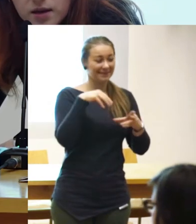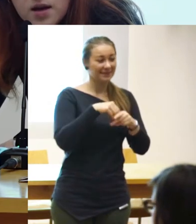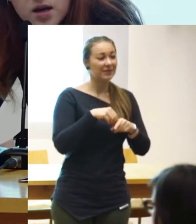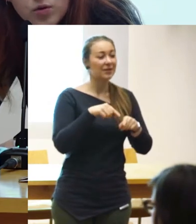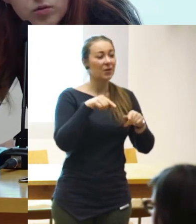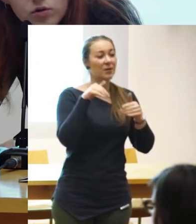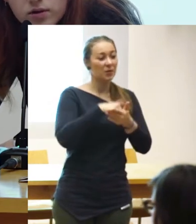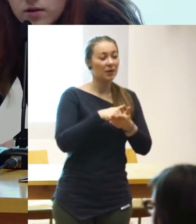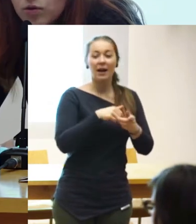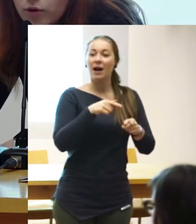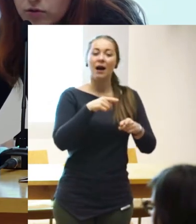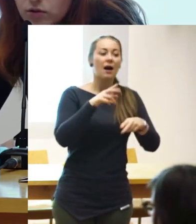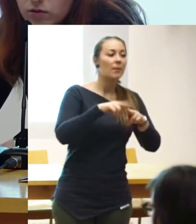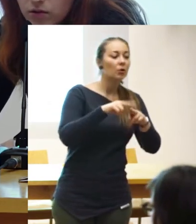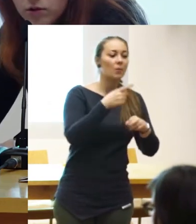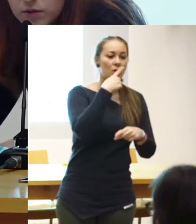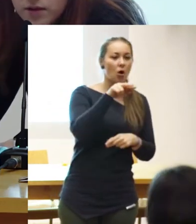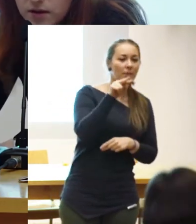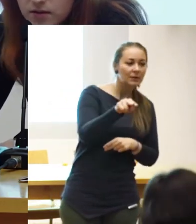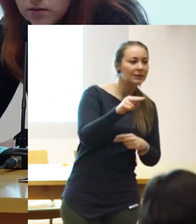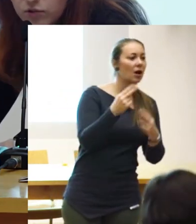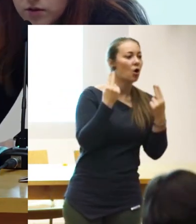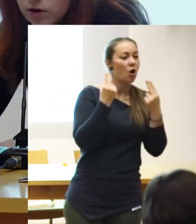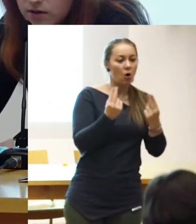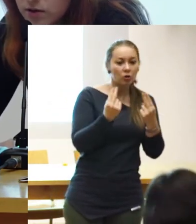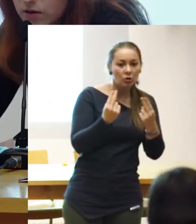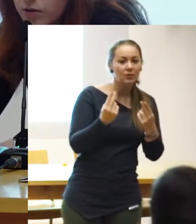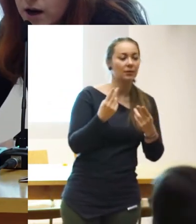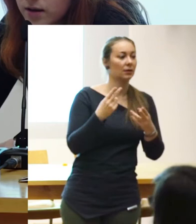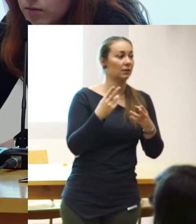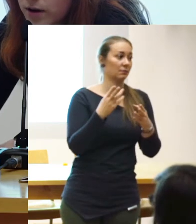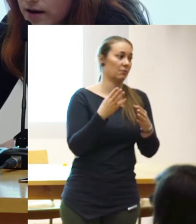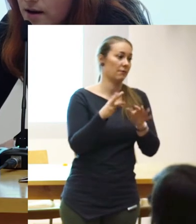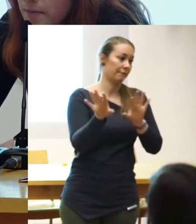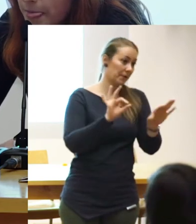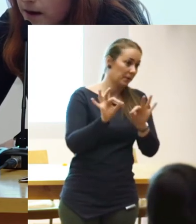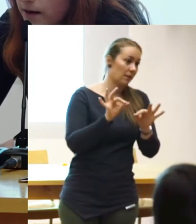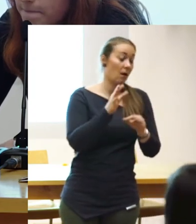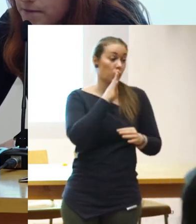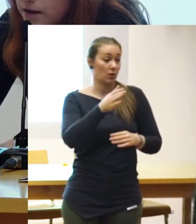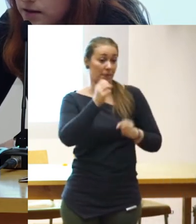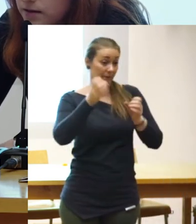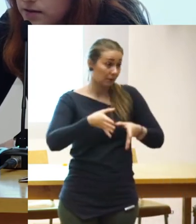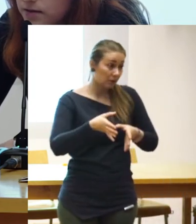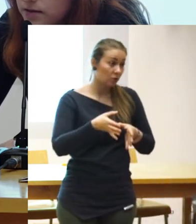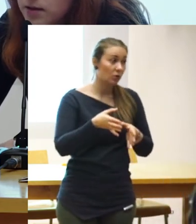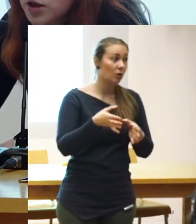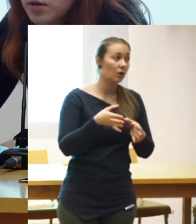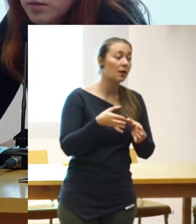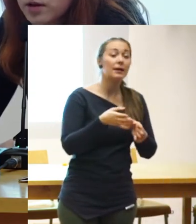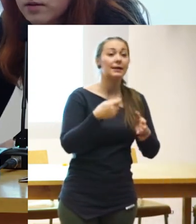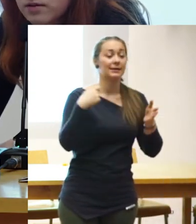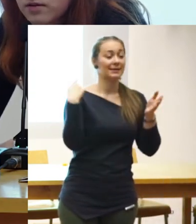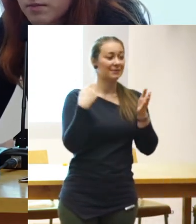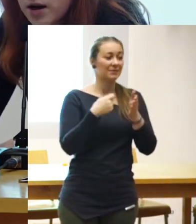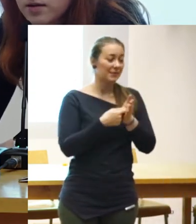základě něj, je potom hodnocen tou porotou o tom, jestli bude zvolen za toho laureáta nebo ne. Tak se snažíme,